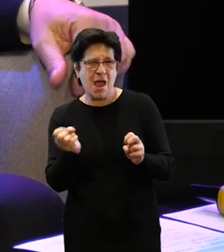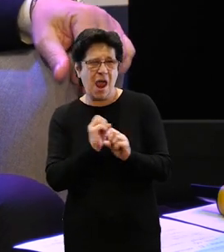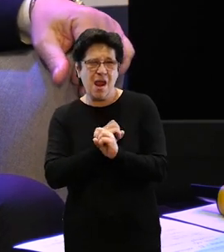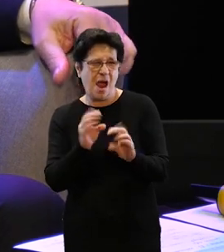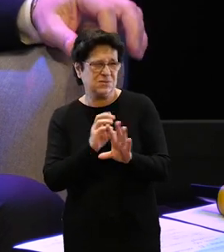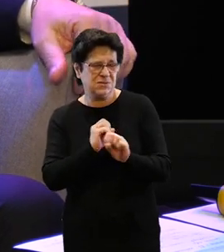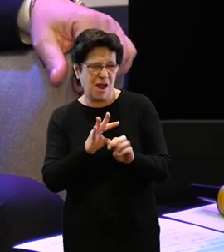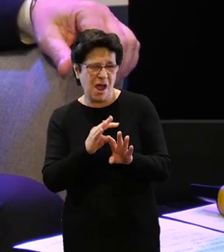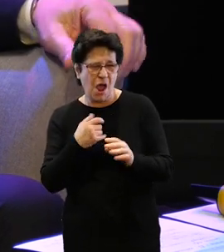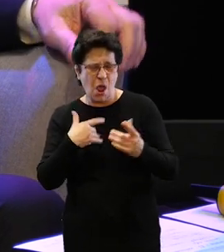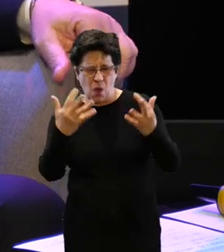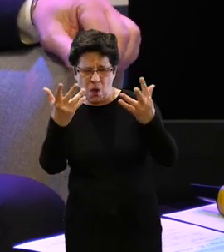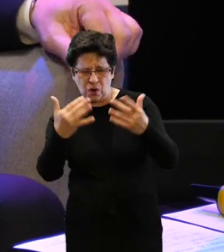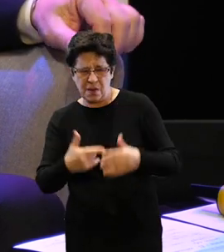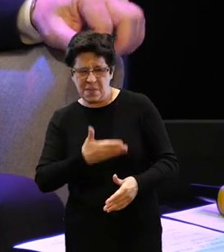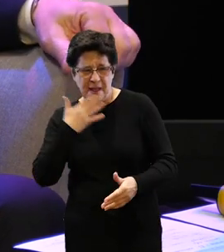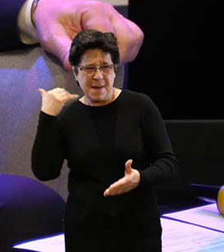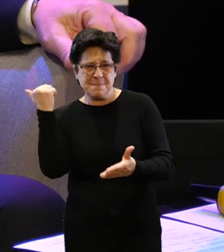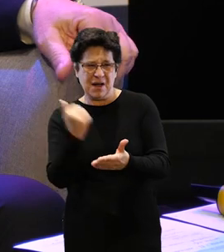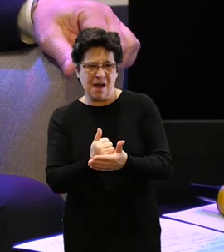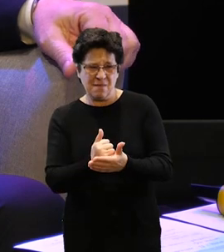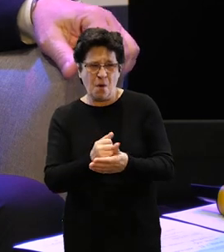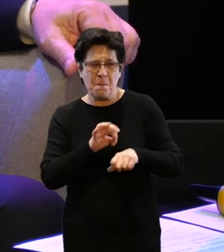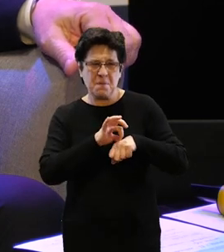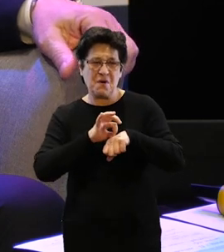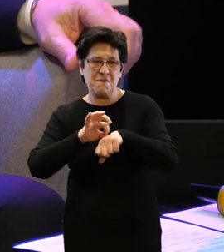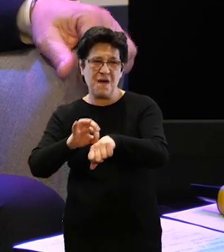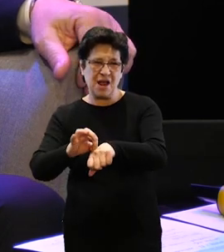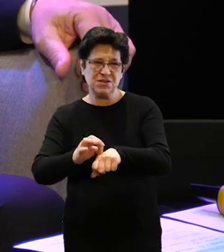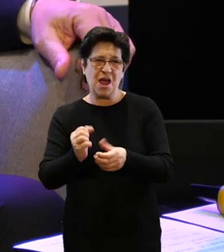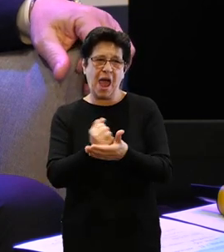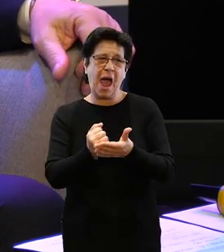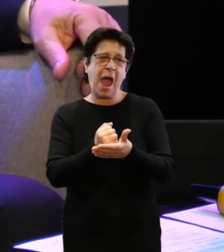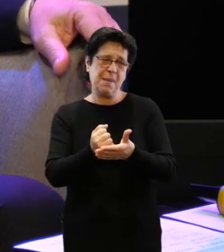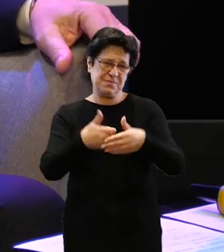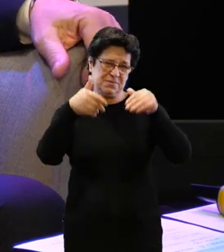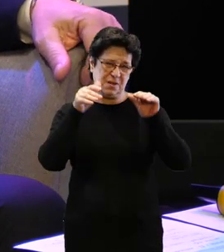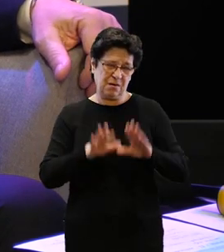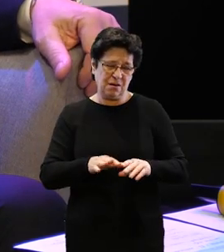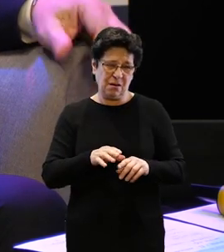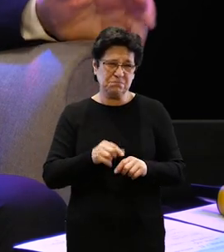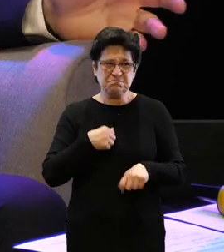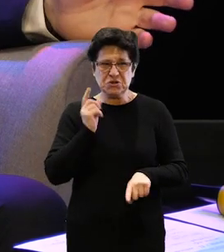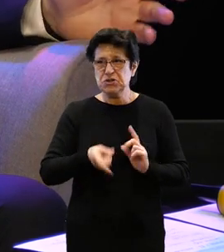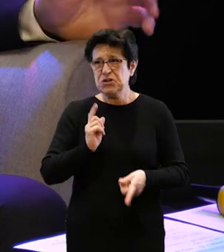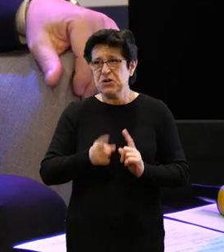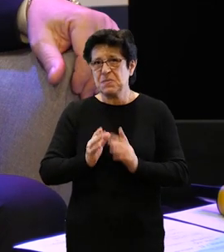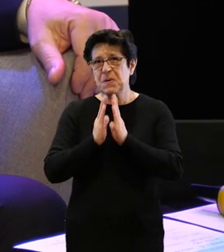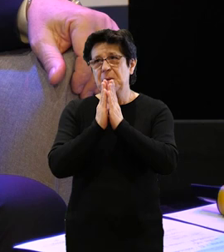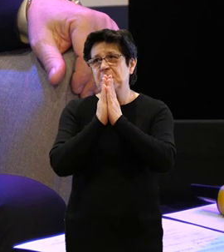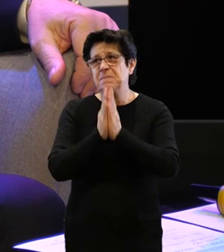ubezpieczalnią społeczną utracił prawo do prowadzenia apteki i bardzo szybko poprosił swojego chyba no